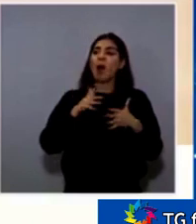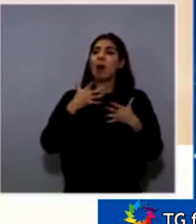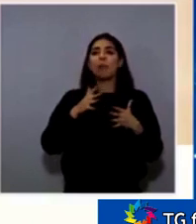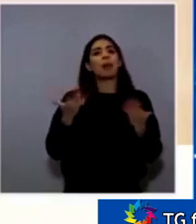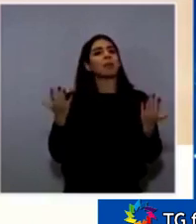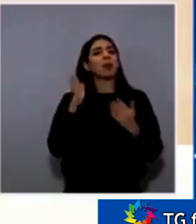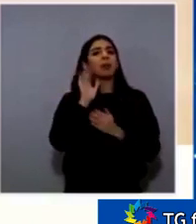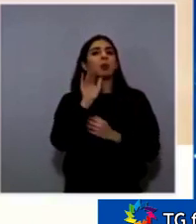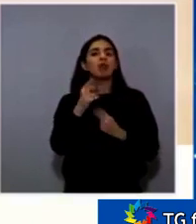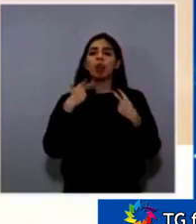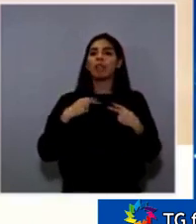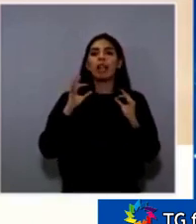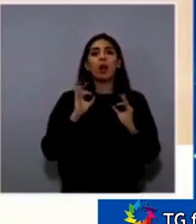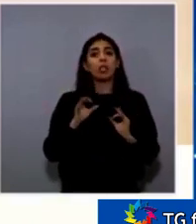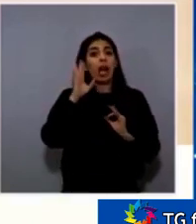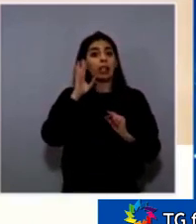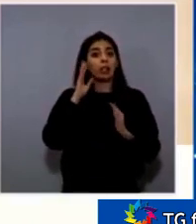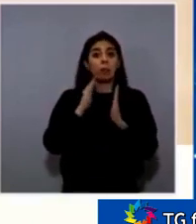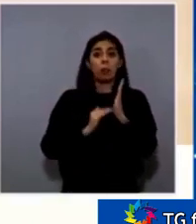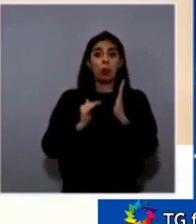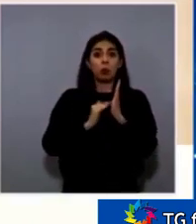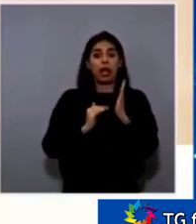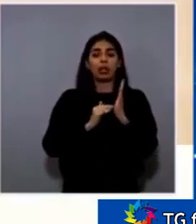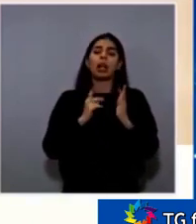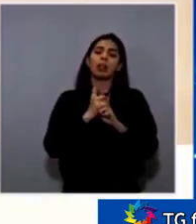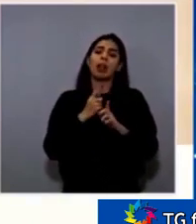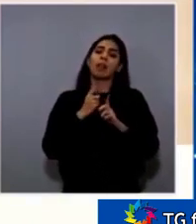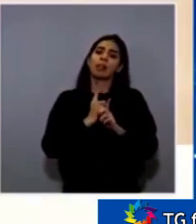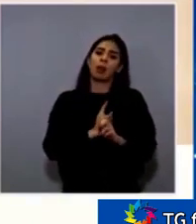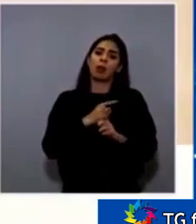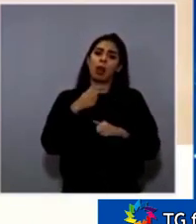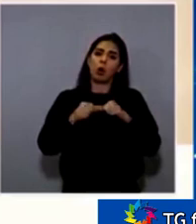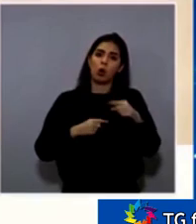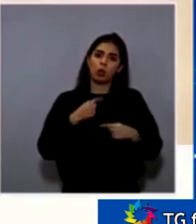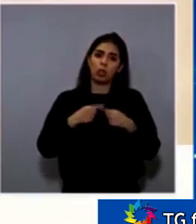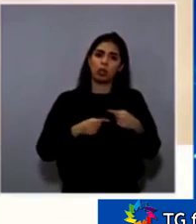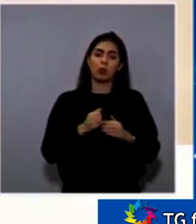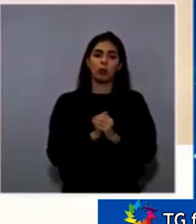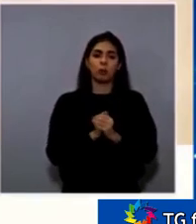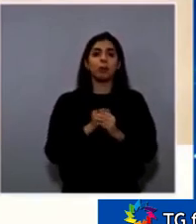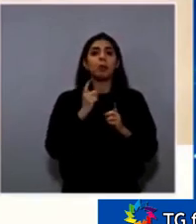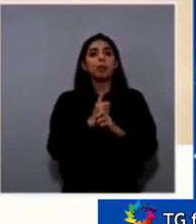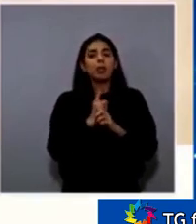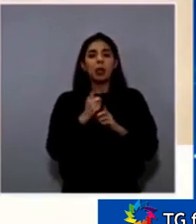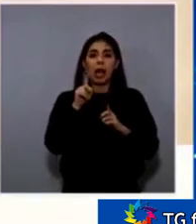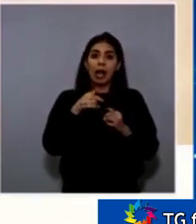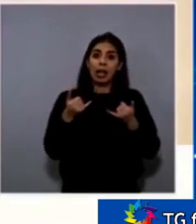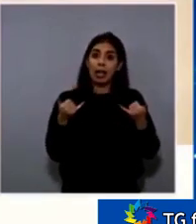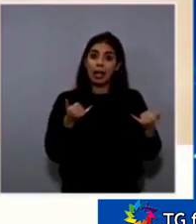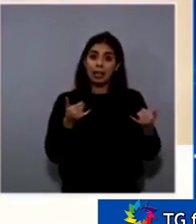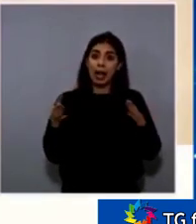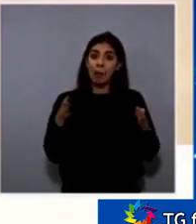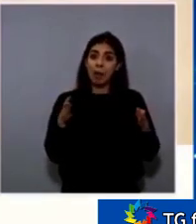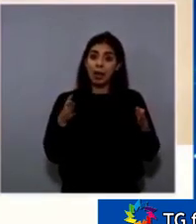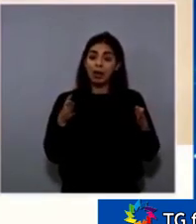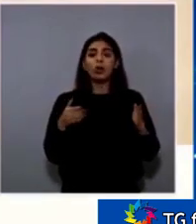quotidianità. Significa essere prudenti, essere cauti, essere pazienti ed essere